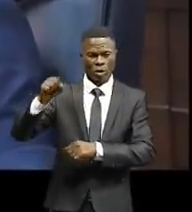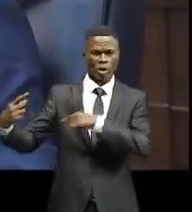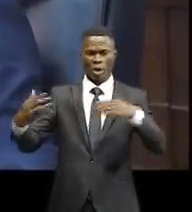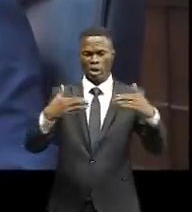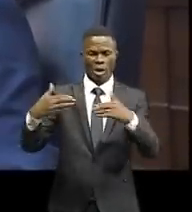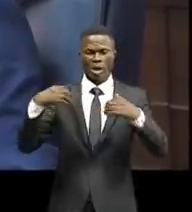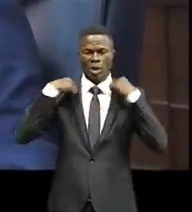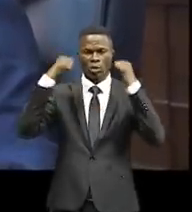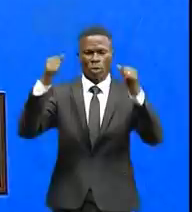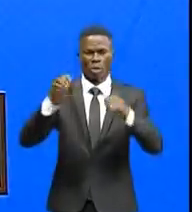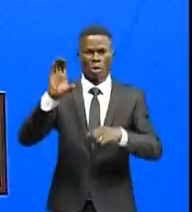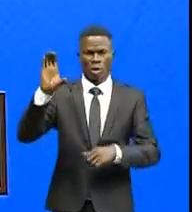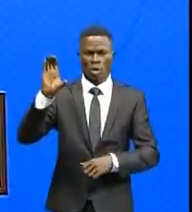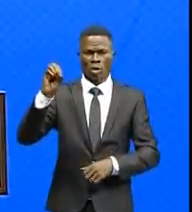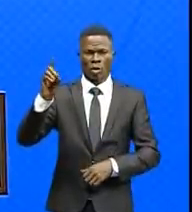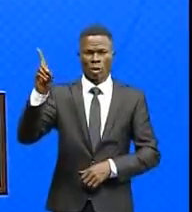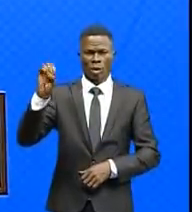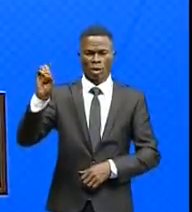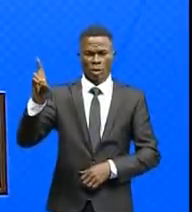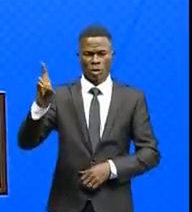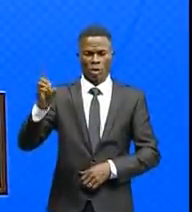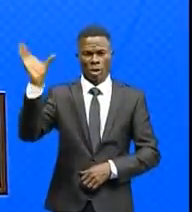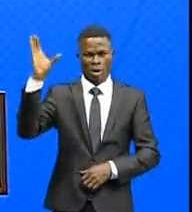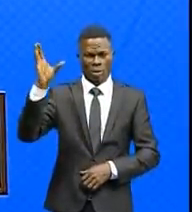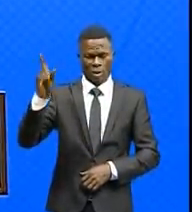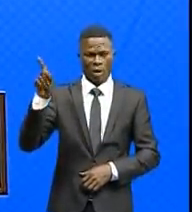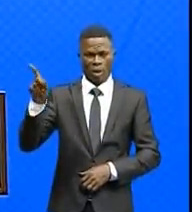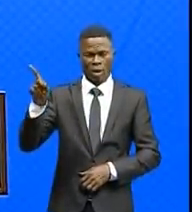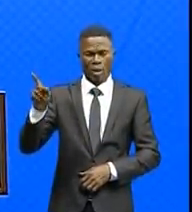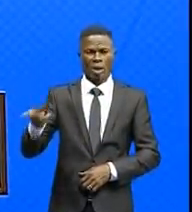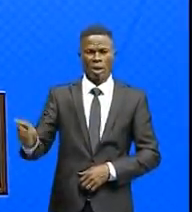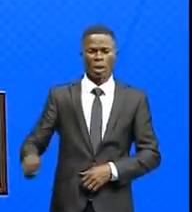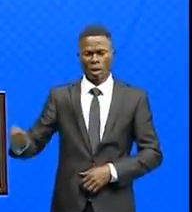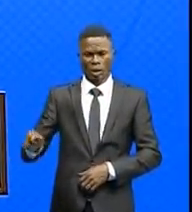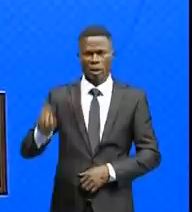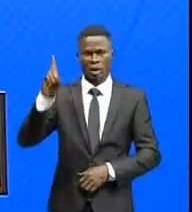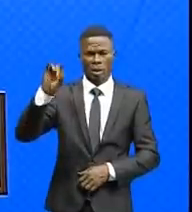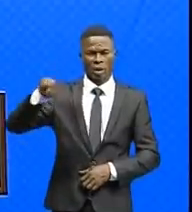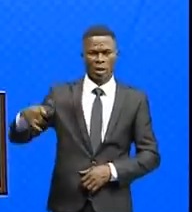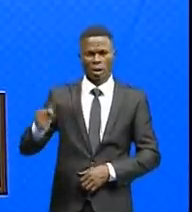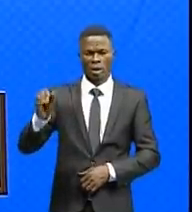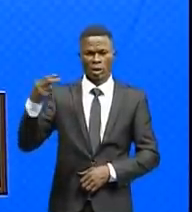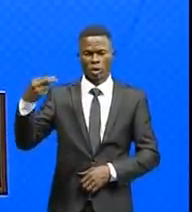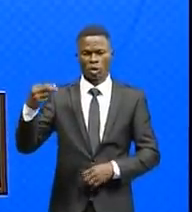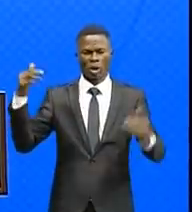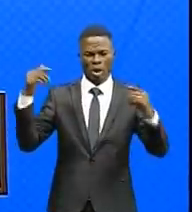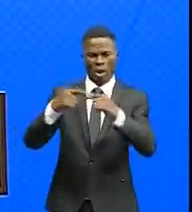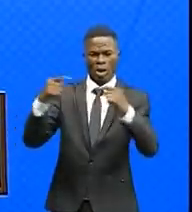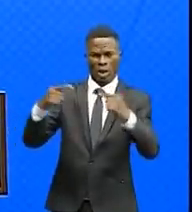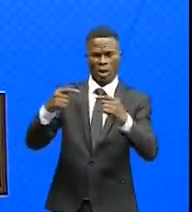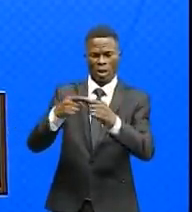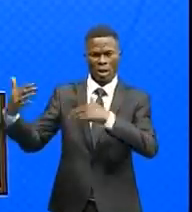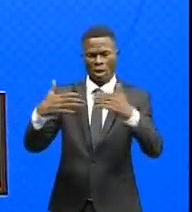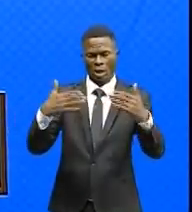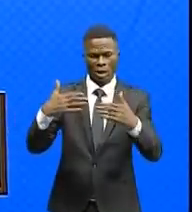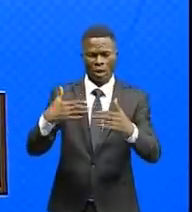miliciens Codeco dans les localités de Kobwe de Kilo en territoire de Djougou. Cette contre-attaque leur a permis